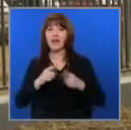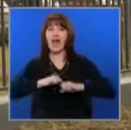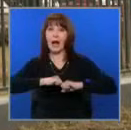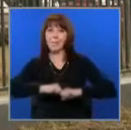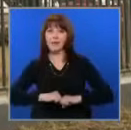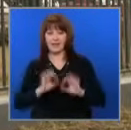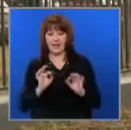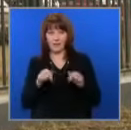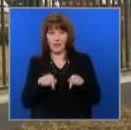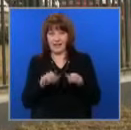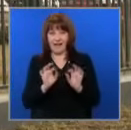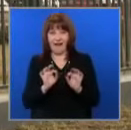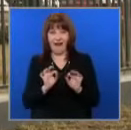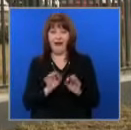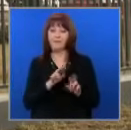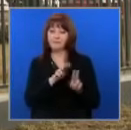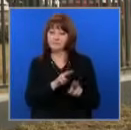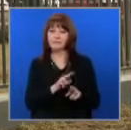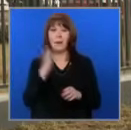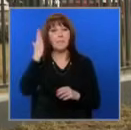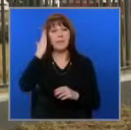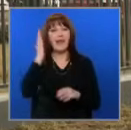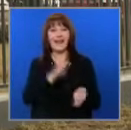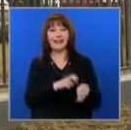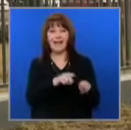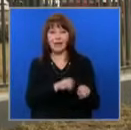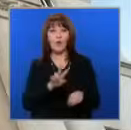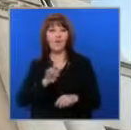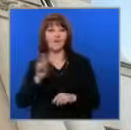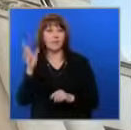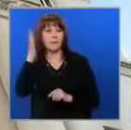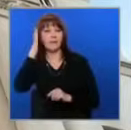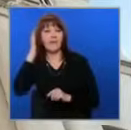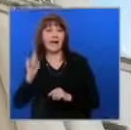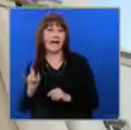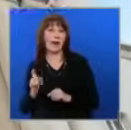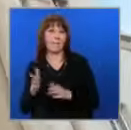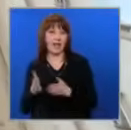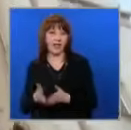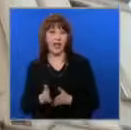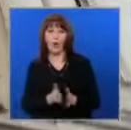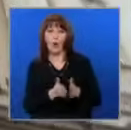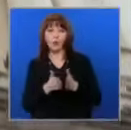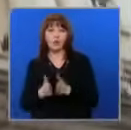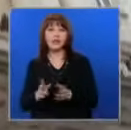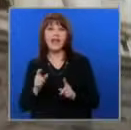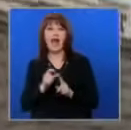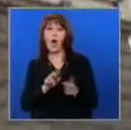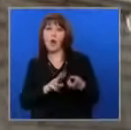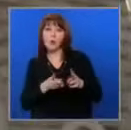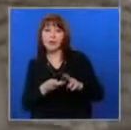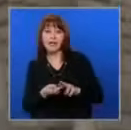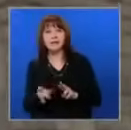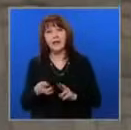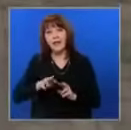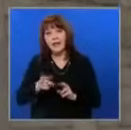в настоящия си формат с премиер Денков, вице-премиер Габриел. Отложена ротация или